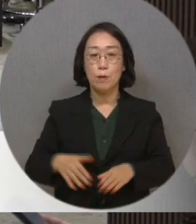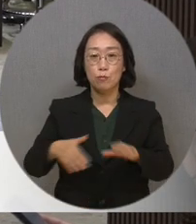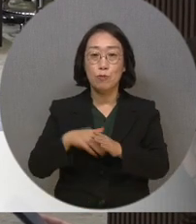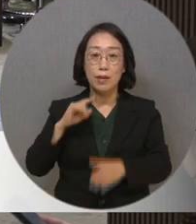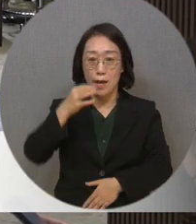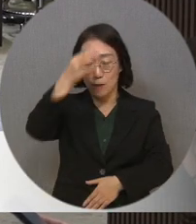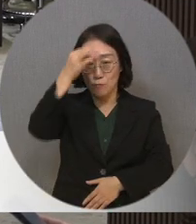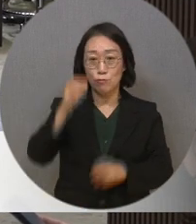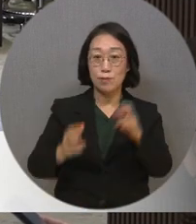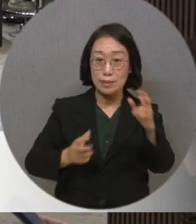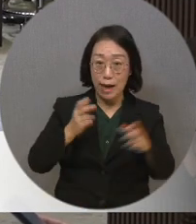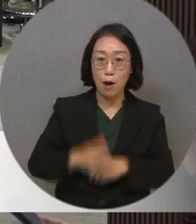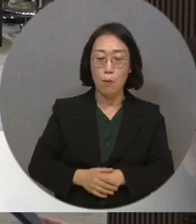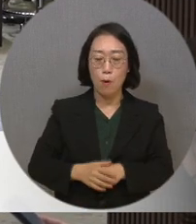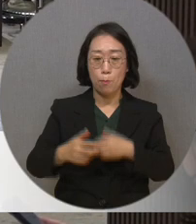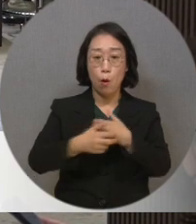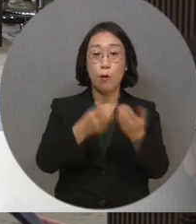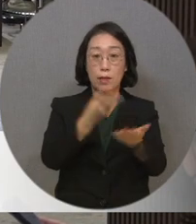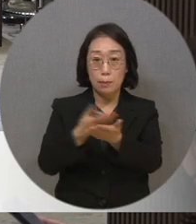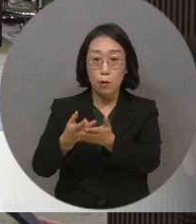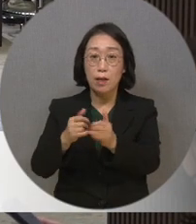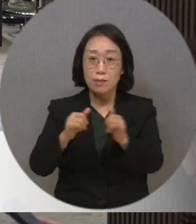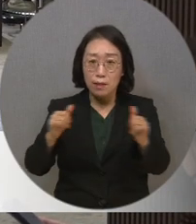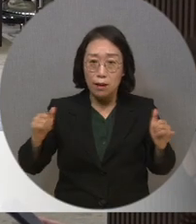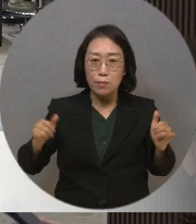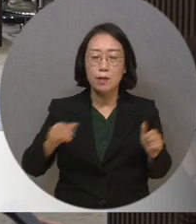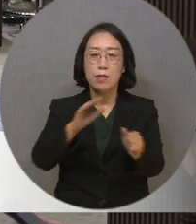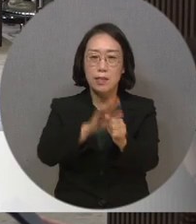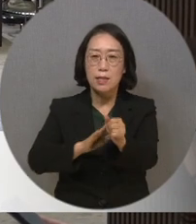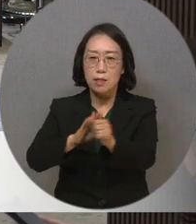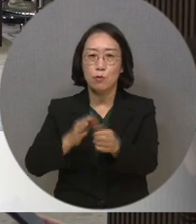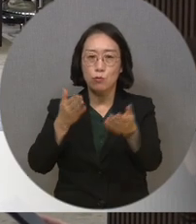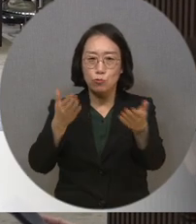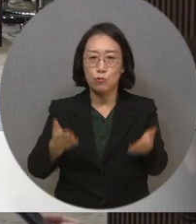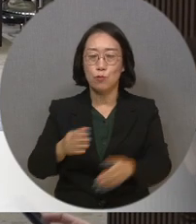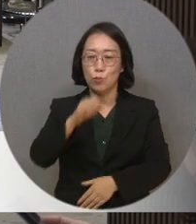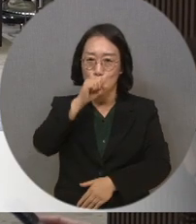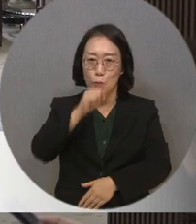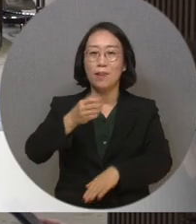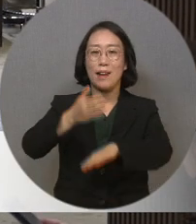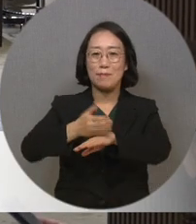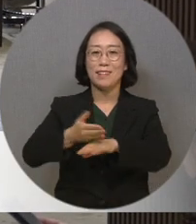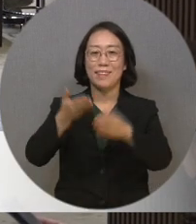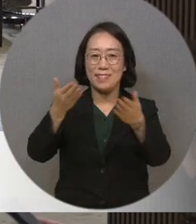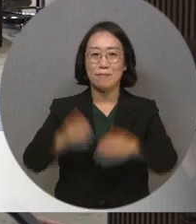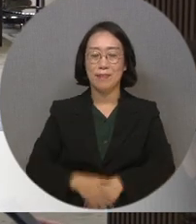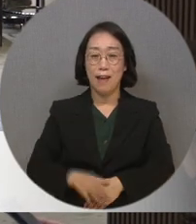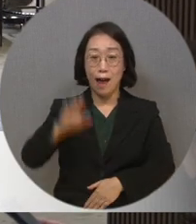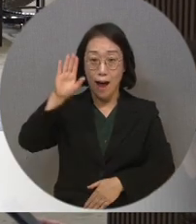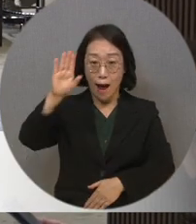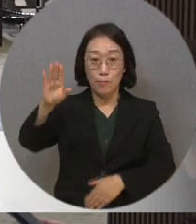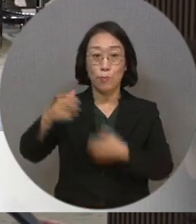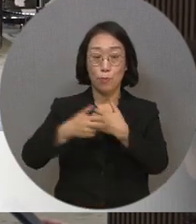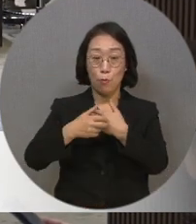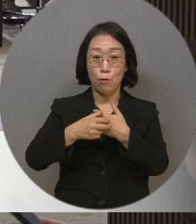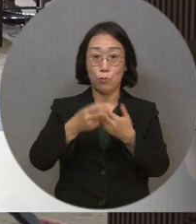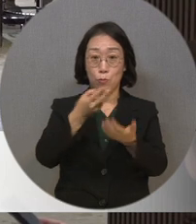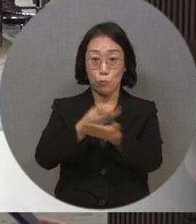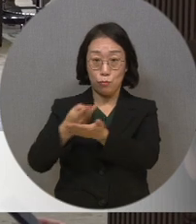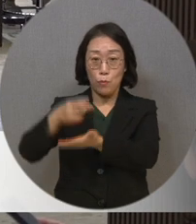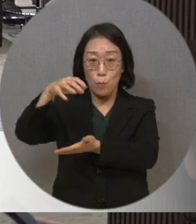기회로 환자분들께 작은 힐링의 시간을 마련해 드릴 수 있게 되어 감사드립니다. 앞으로도 저희